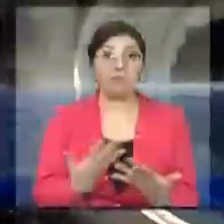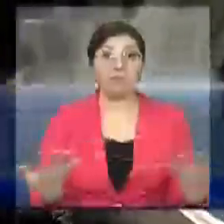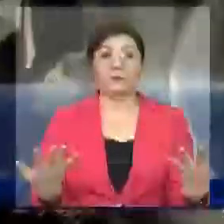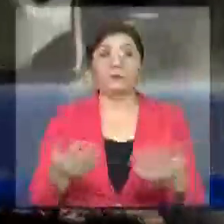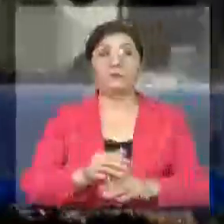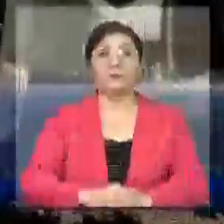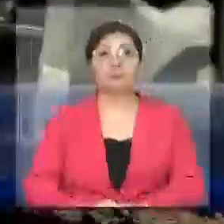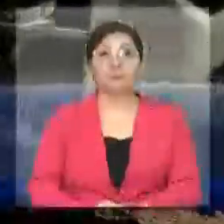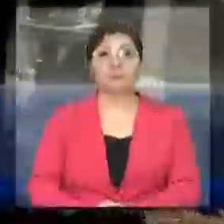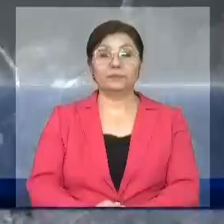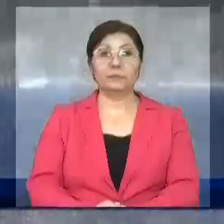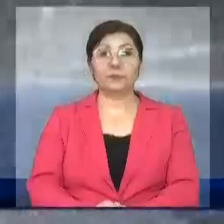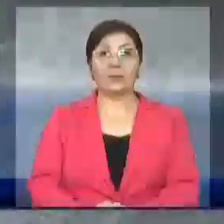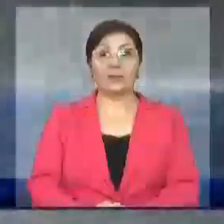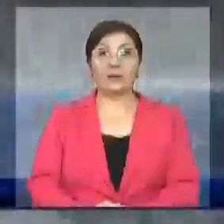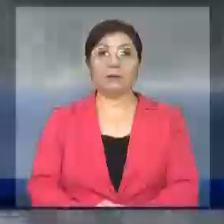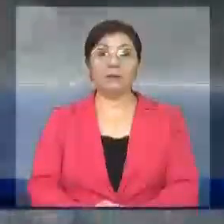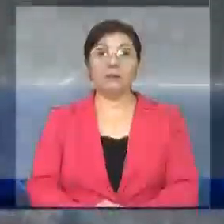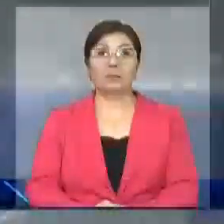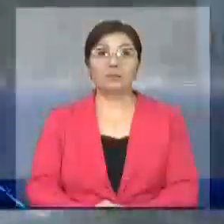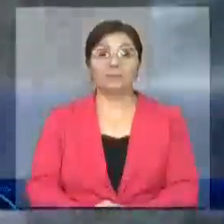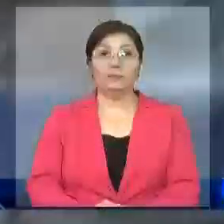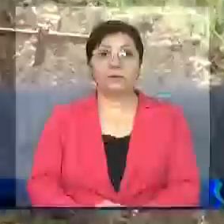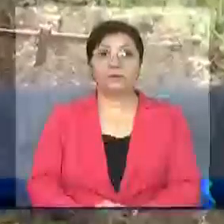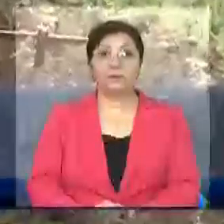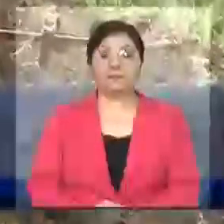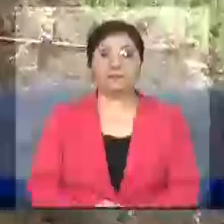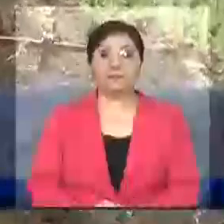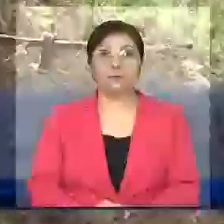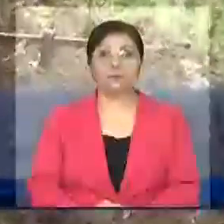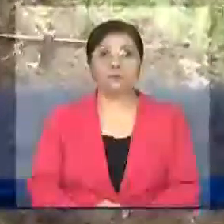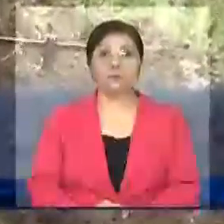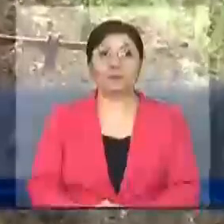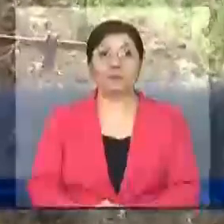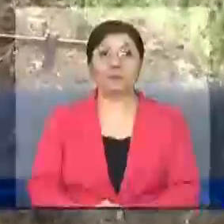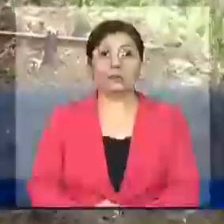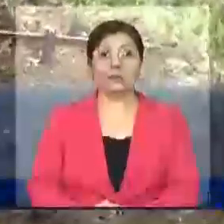36 гектаров бахчевые культуры. Николай Сырбов, Миржан Аманжолов, телеканал Актобе.